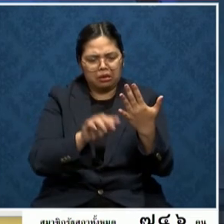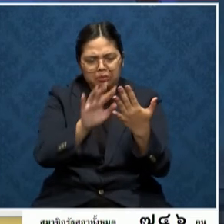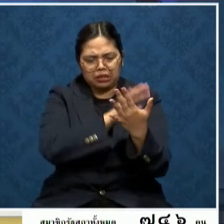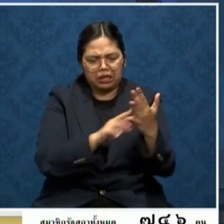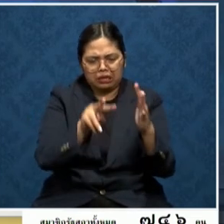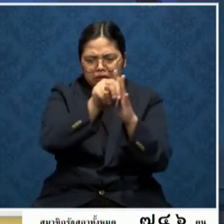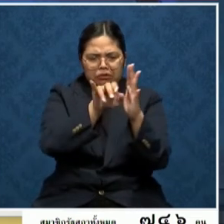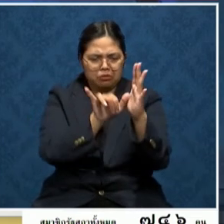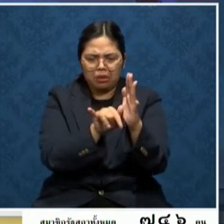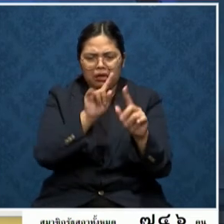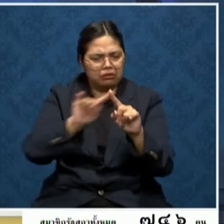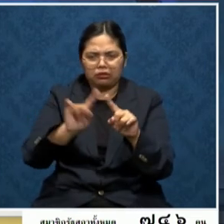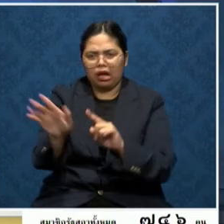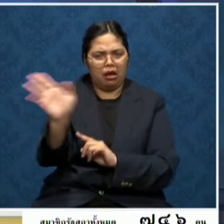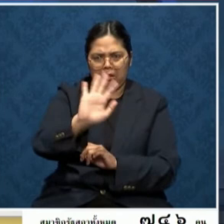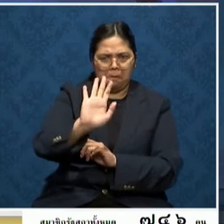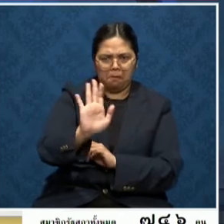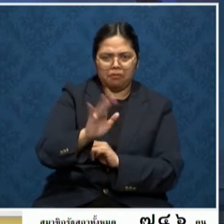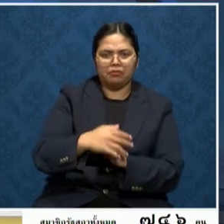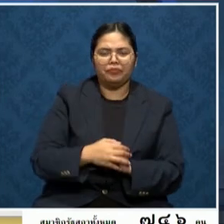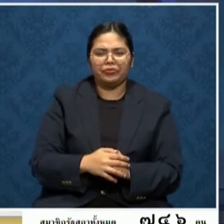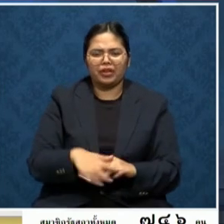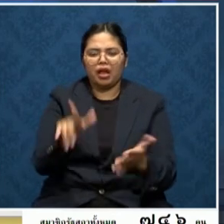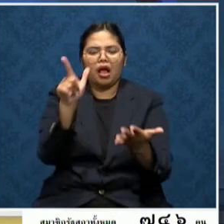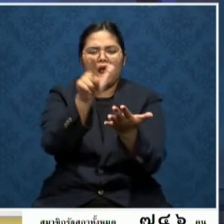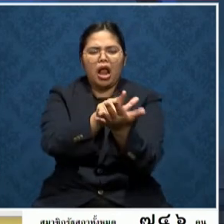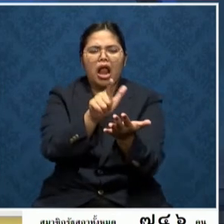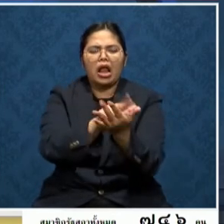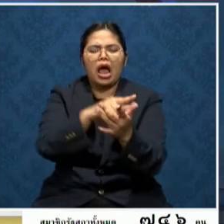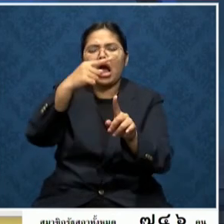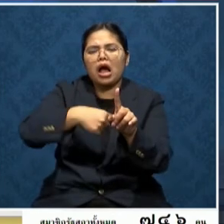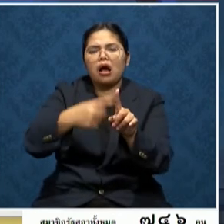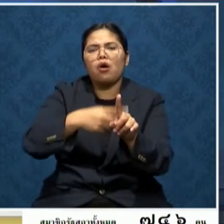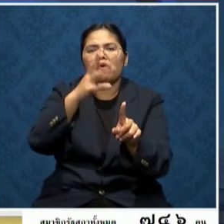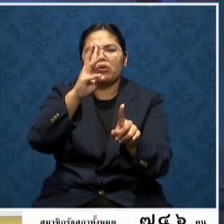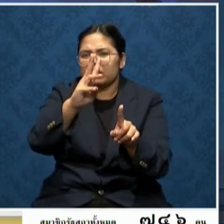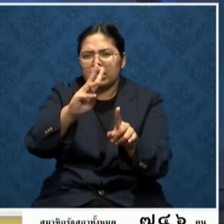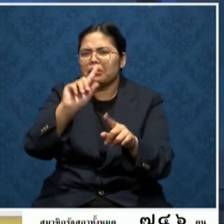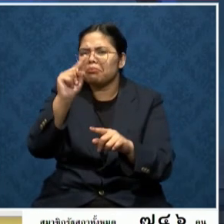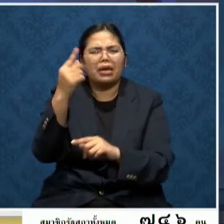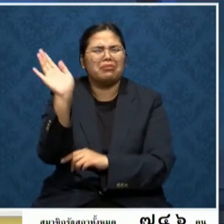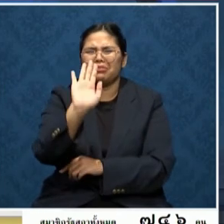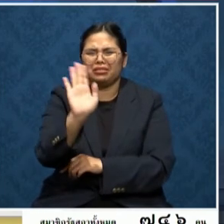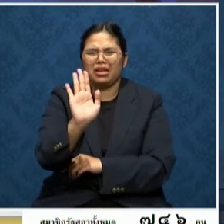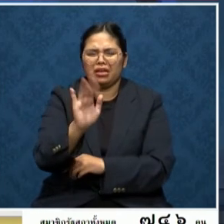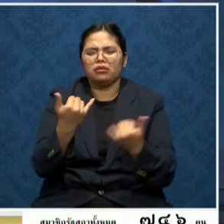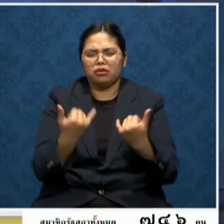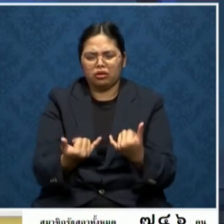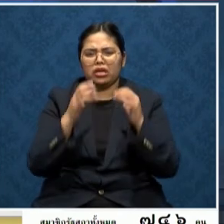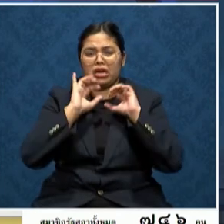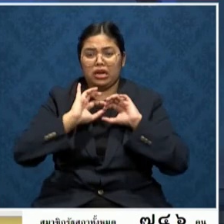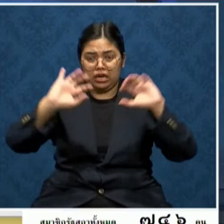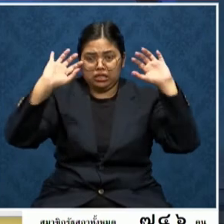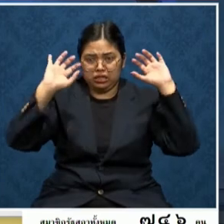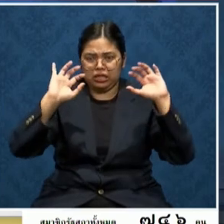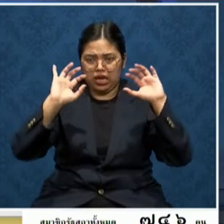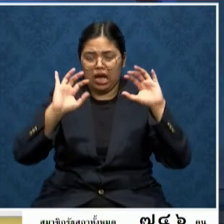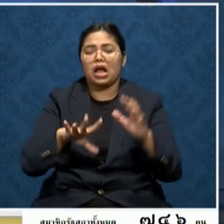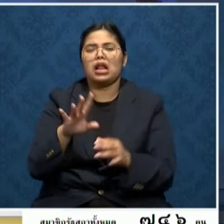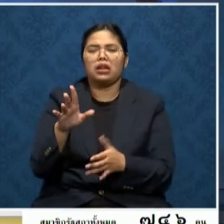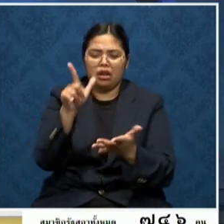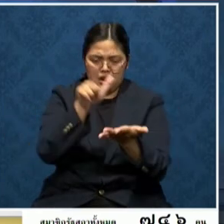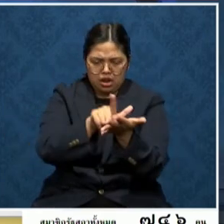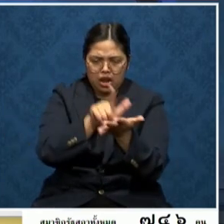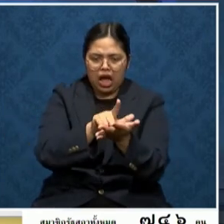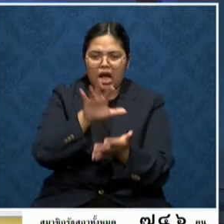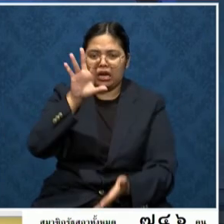ายค่ะเรื่องการลาคลอด6เดือนไม่ใช่เรื่องใหม่ค่ะปัจจุบันนะคะข้าราชการหญิงสามารถลาคลอดบุตรได้แล้ว98วัน